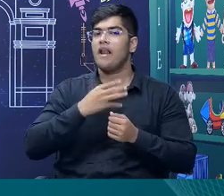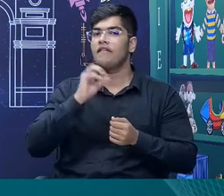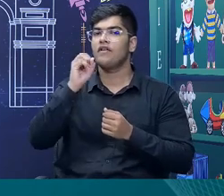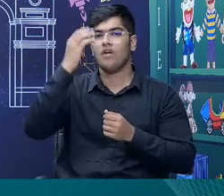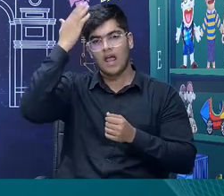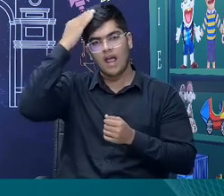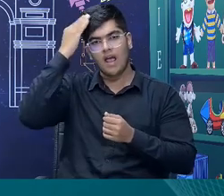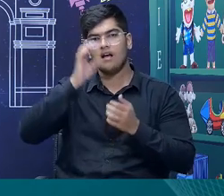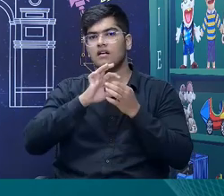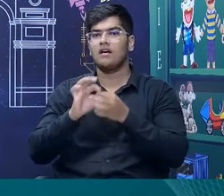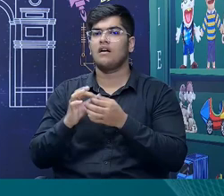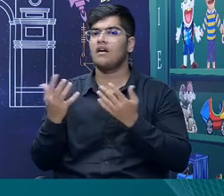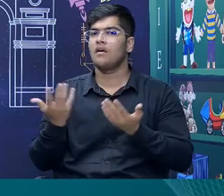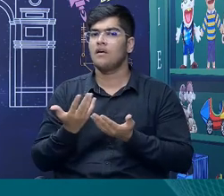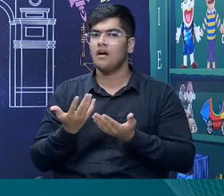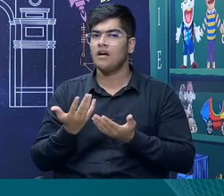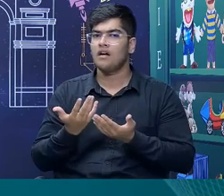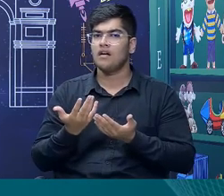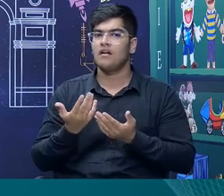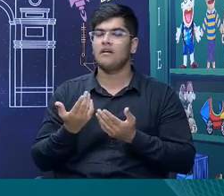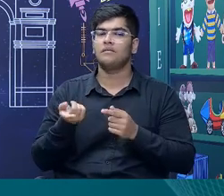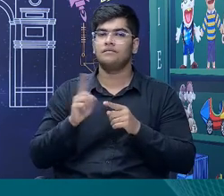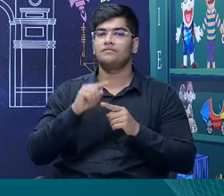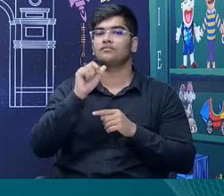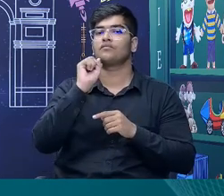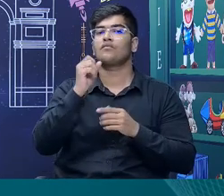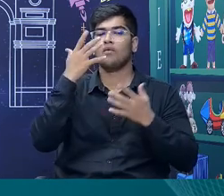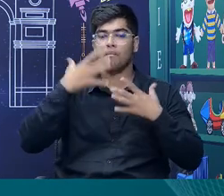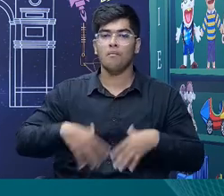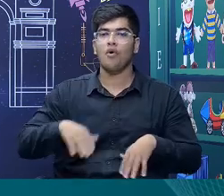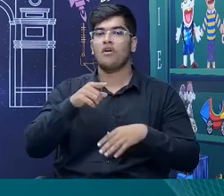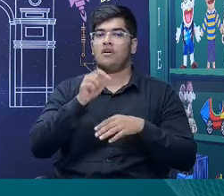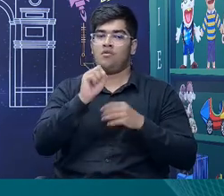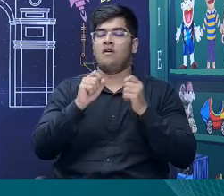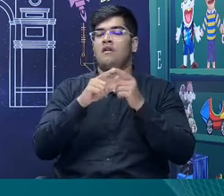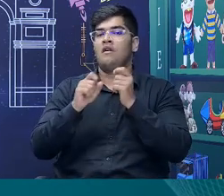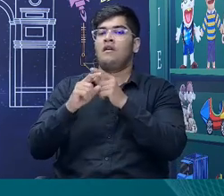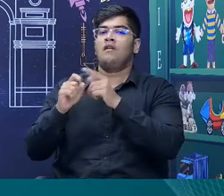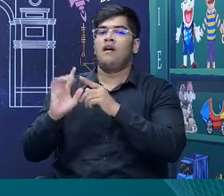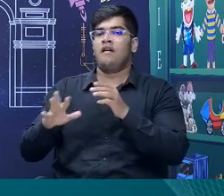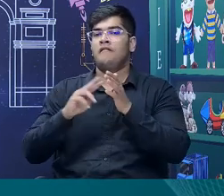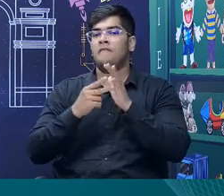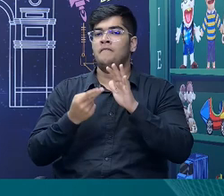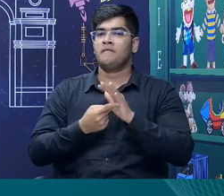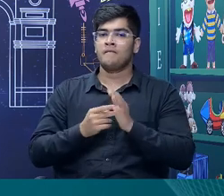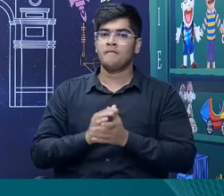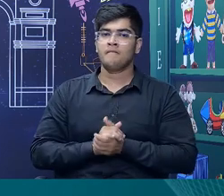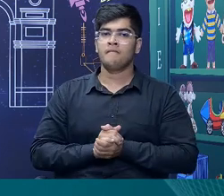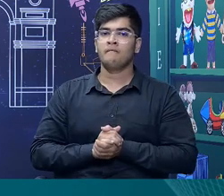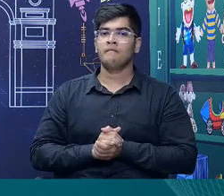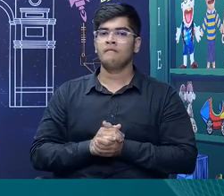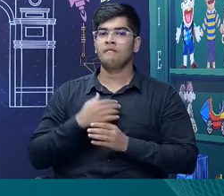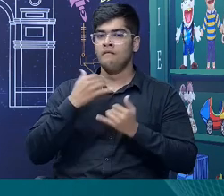क्यों उनके आ उनके ऊपर लगाया गया तो उनके हर बॉडी पार्ट का साइनिफिकेंस है तो यहां पे मैं आपको